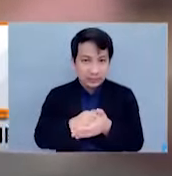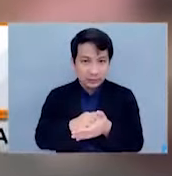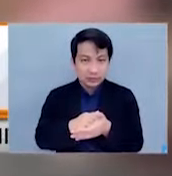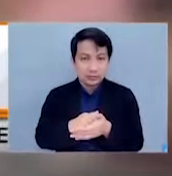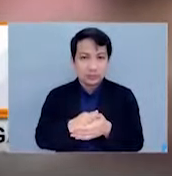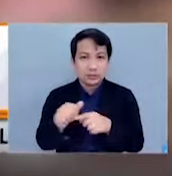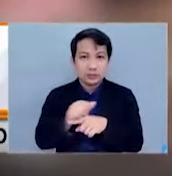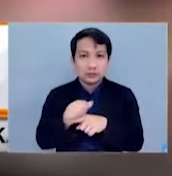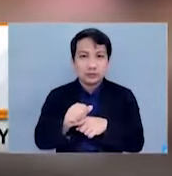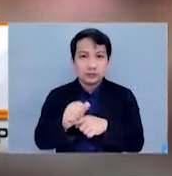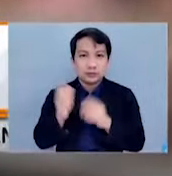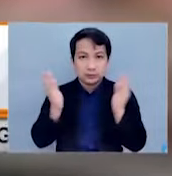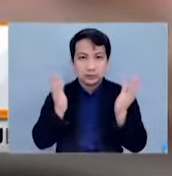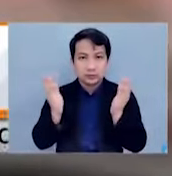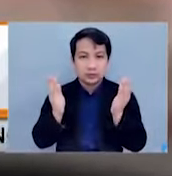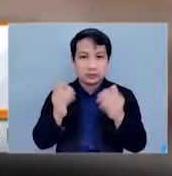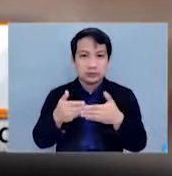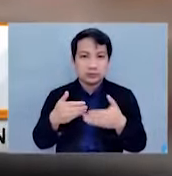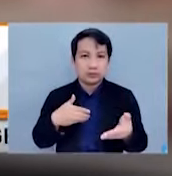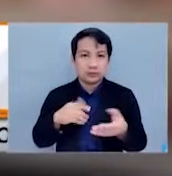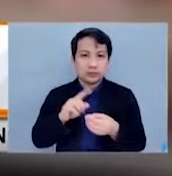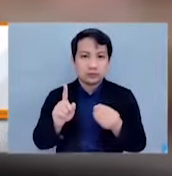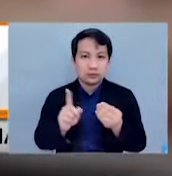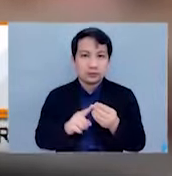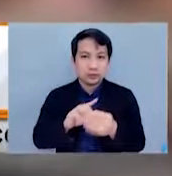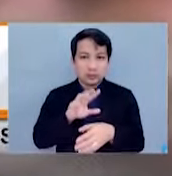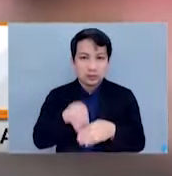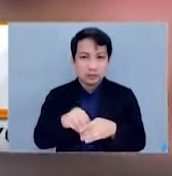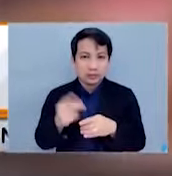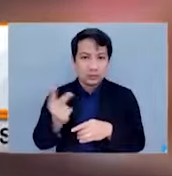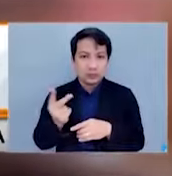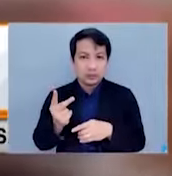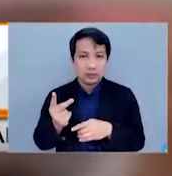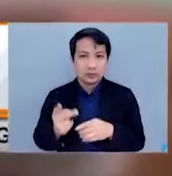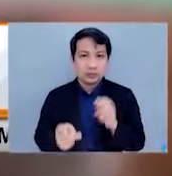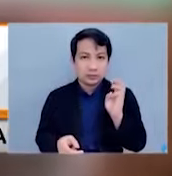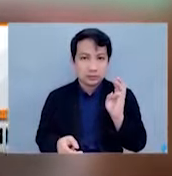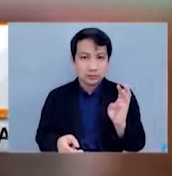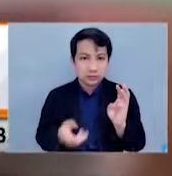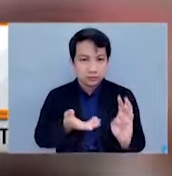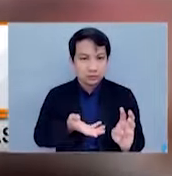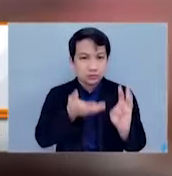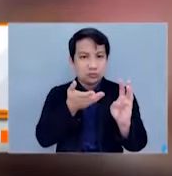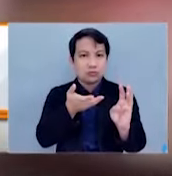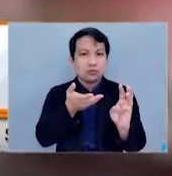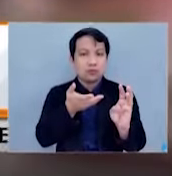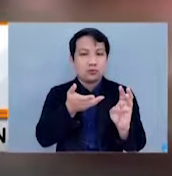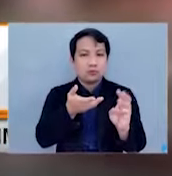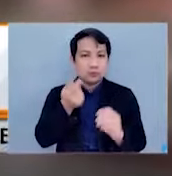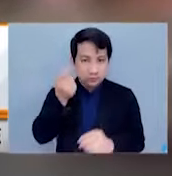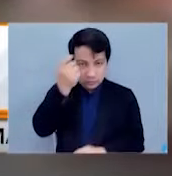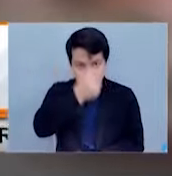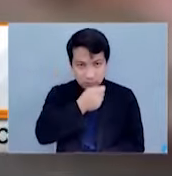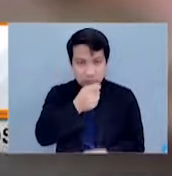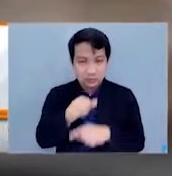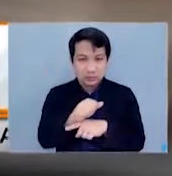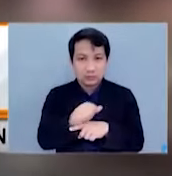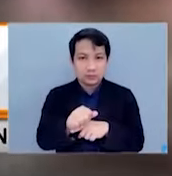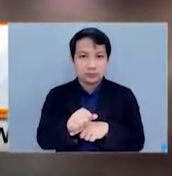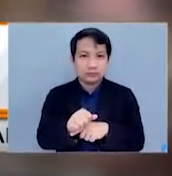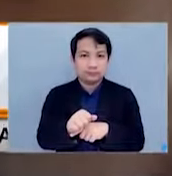military service. Pero bukod dito, kabilang ang dalawa sa anim na kinilalang elite graduate trainees. Agad